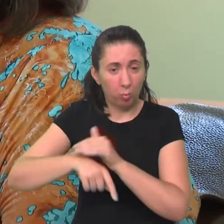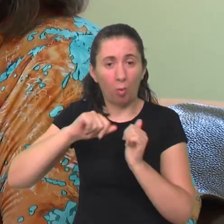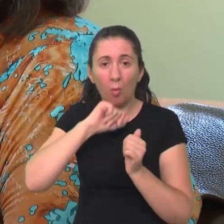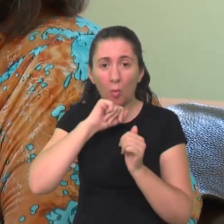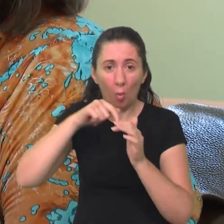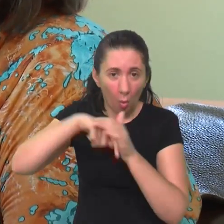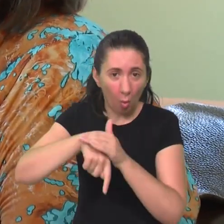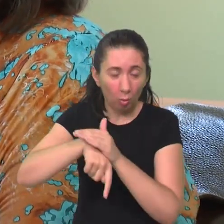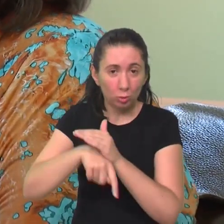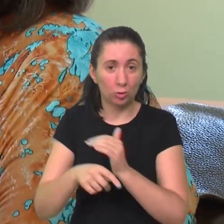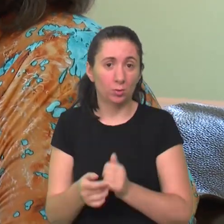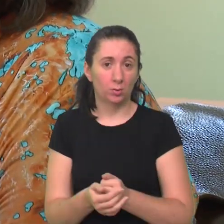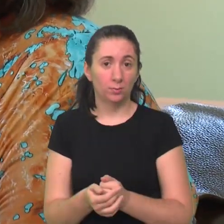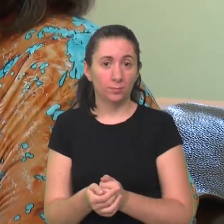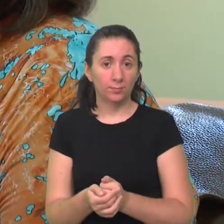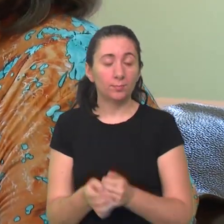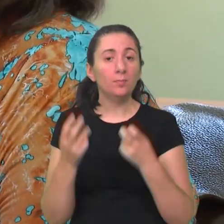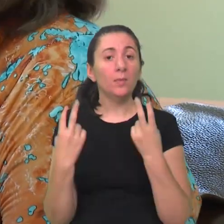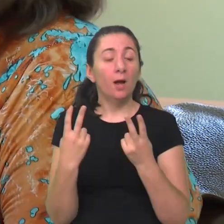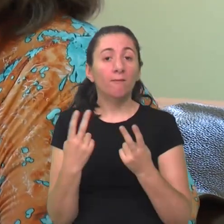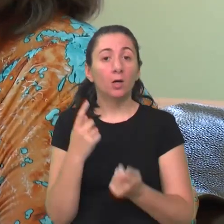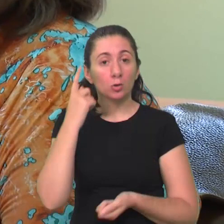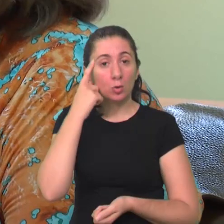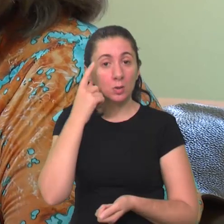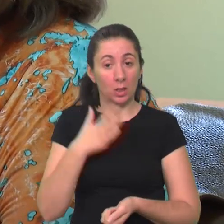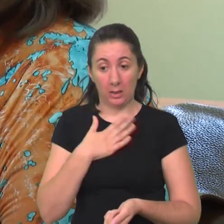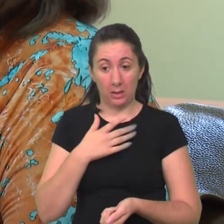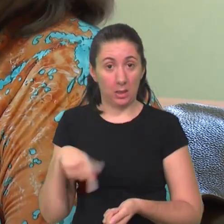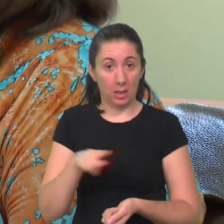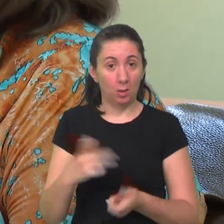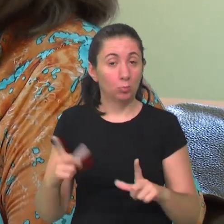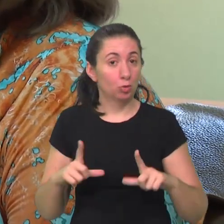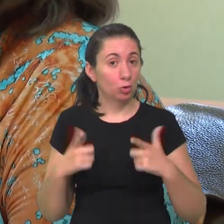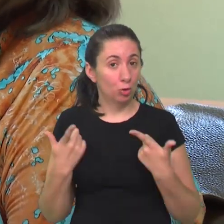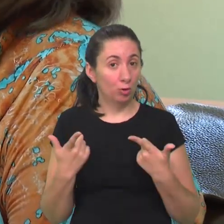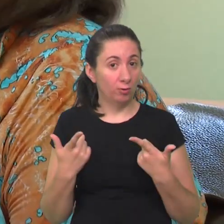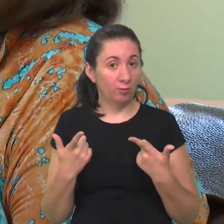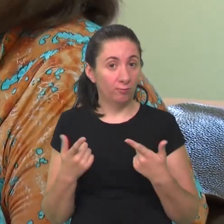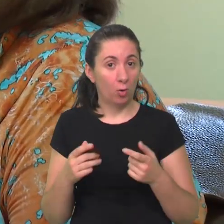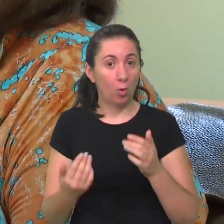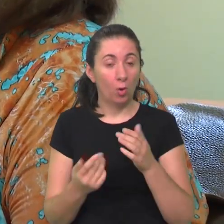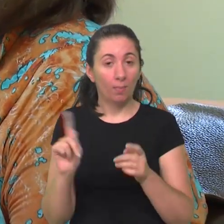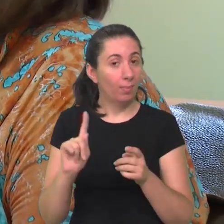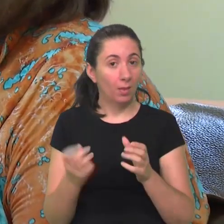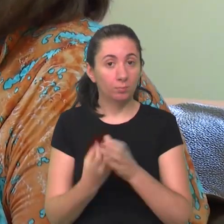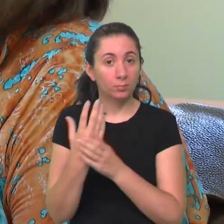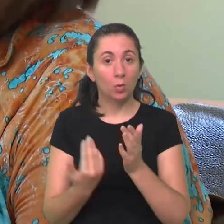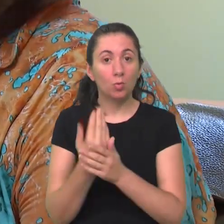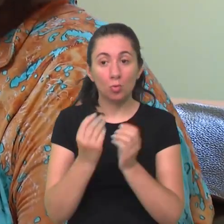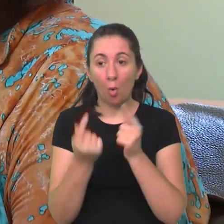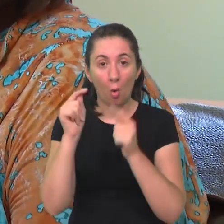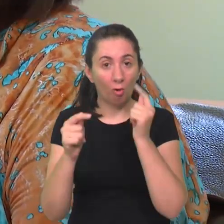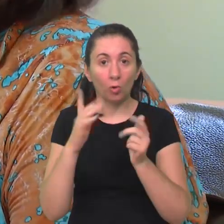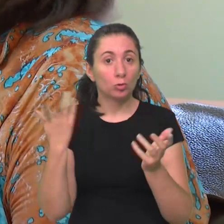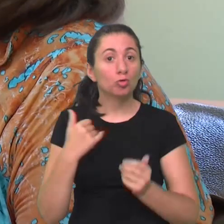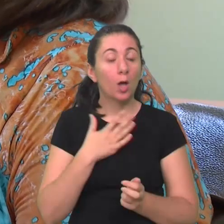sloju kože vlasišta, a važno je znati za nas da tijekom života ne nastaju novi dlačni folikuli. Znači